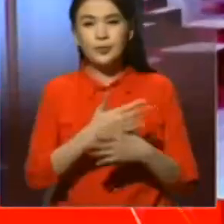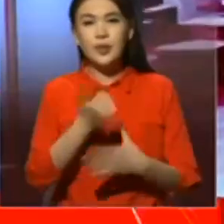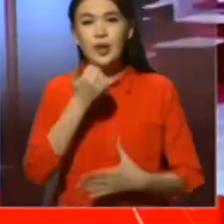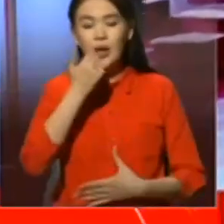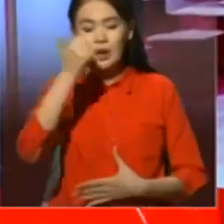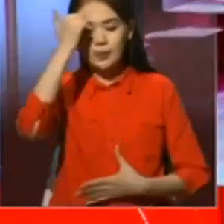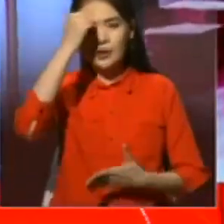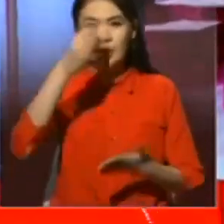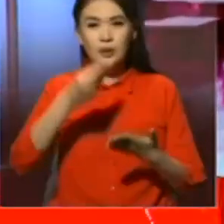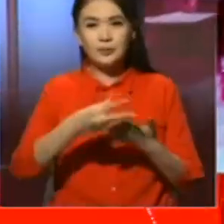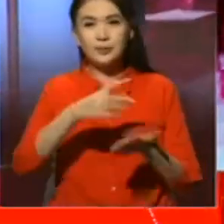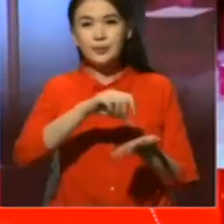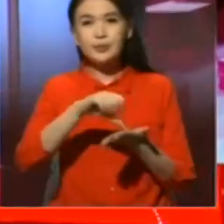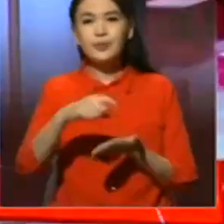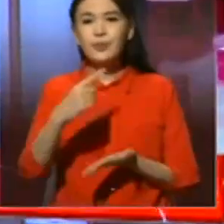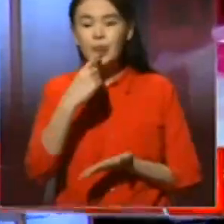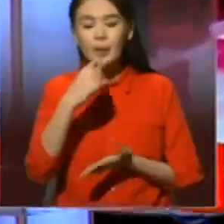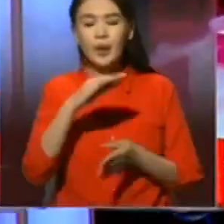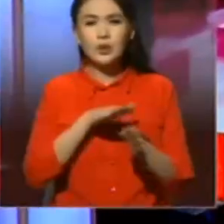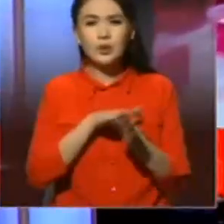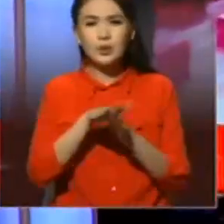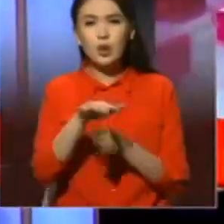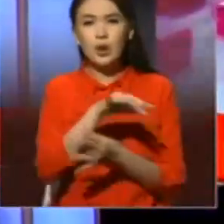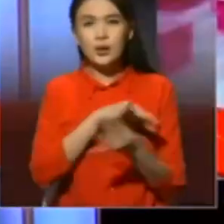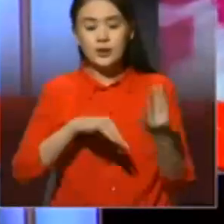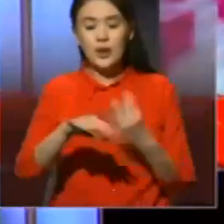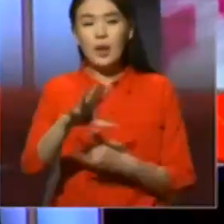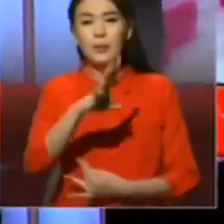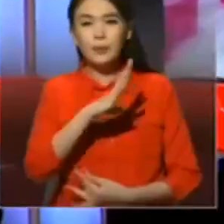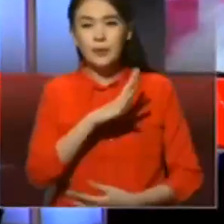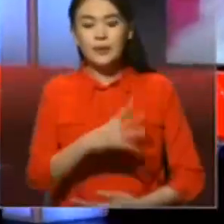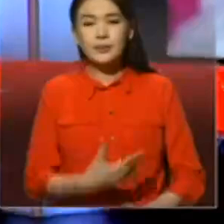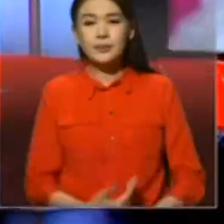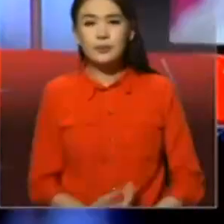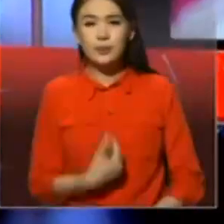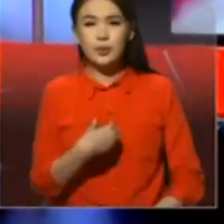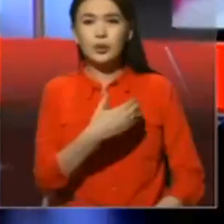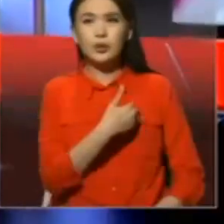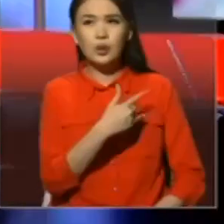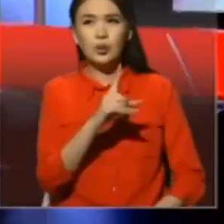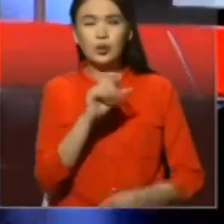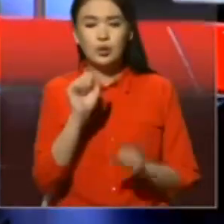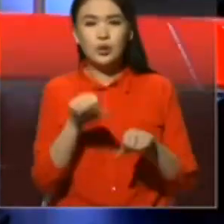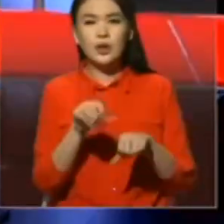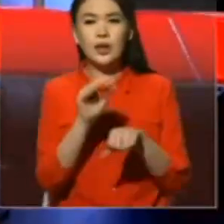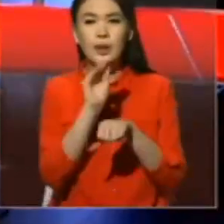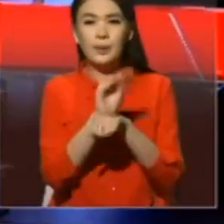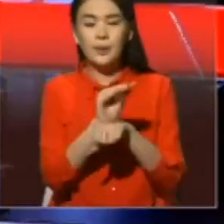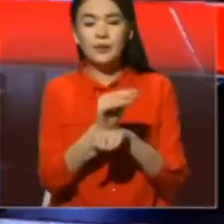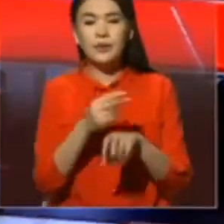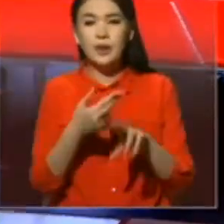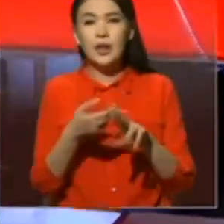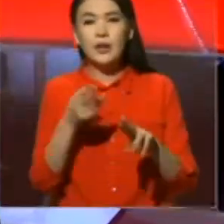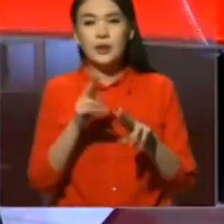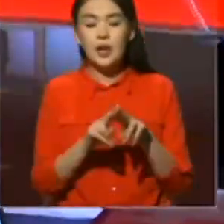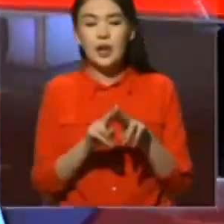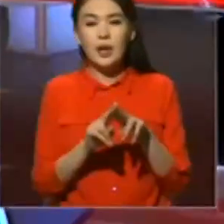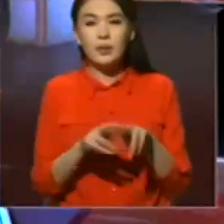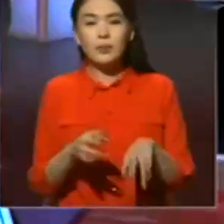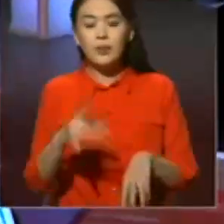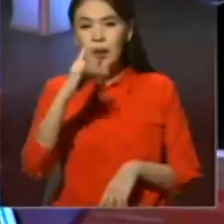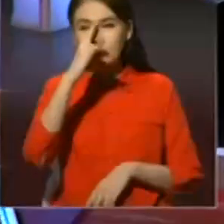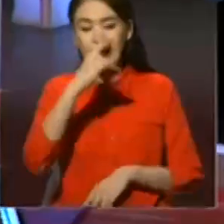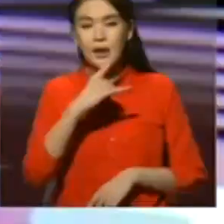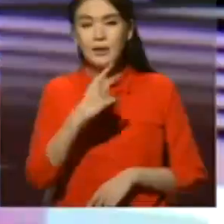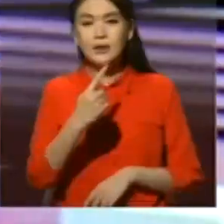қымбат спикерлер, енді тіл жағын толық қамтыдық деп ойлаймын. Мен де бір тоқталып өтсем. Өзі мынау қазақтың